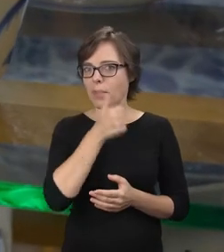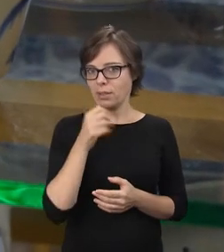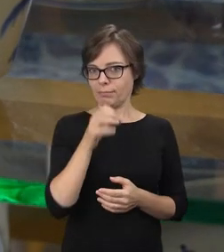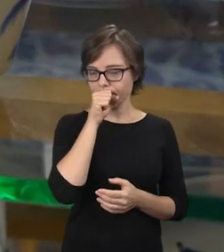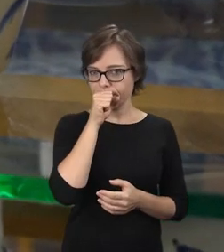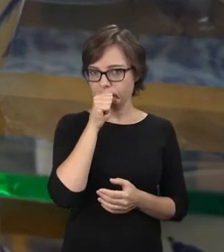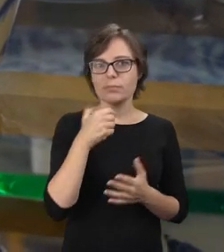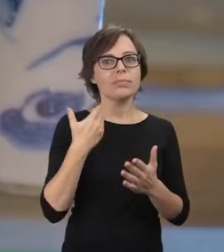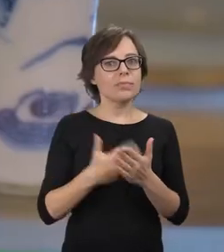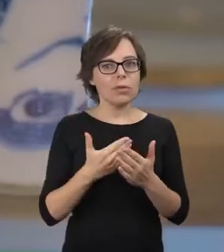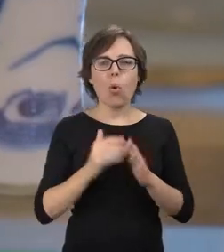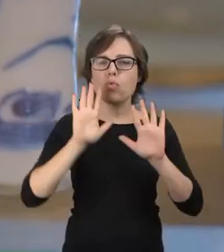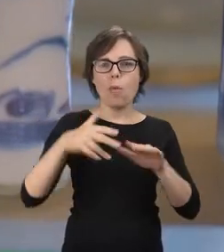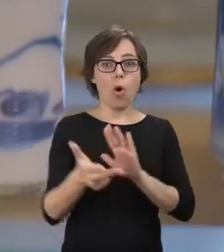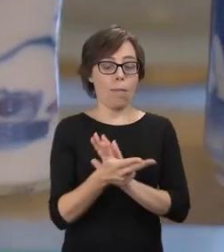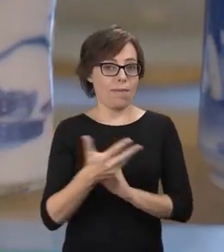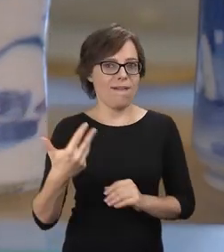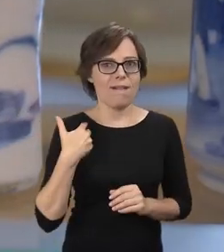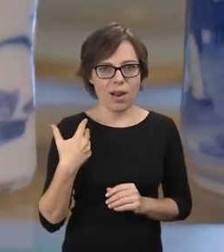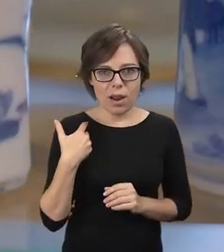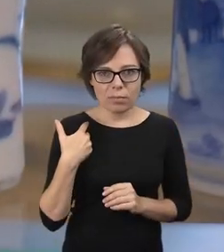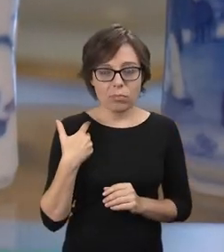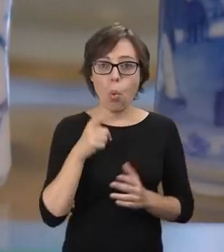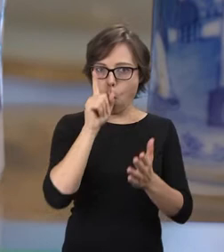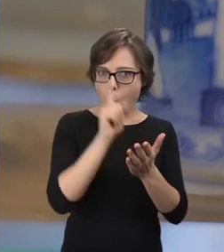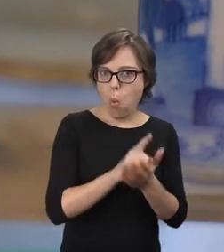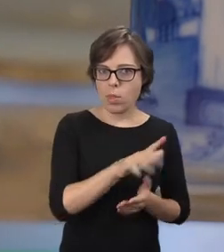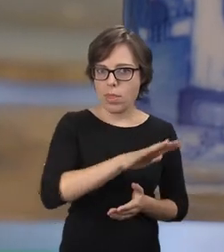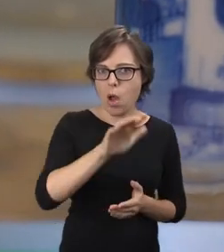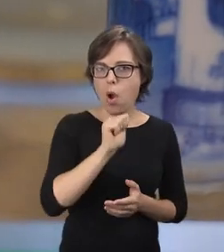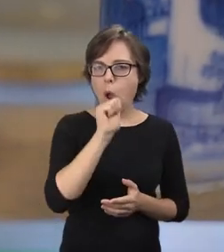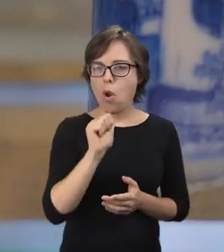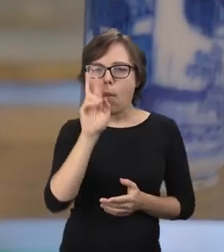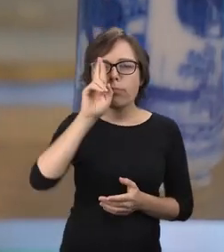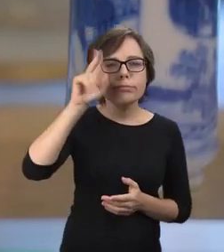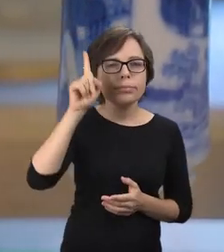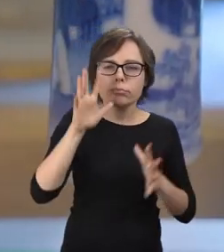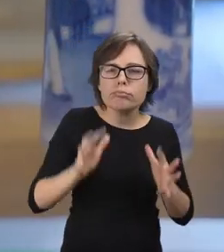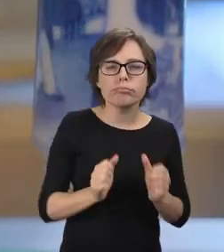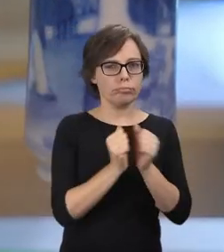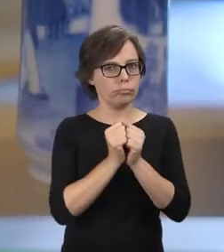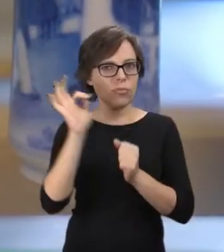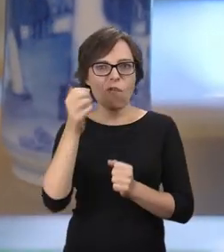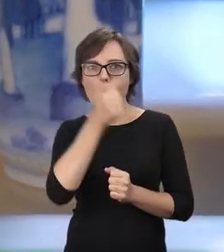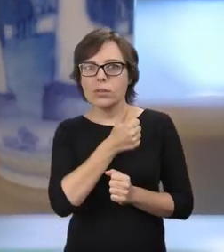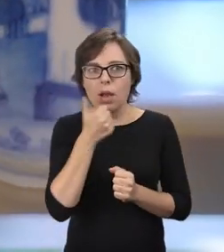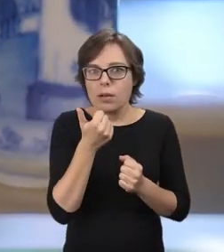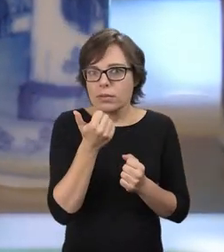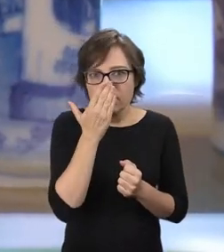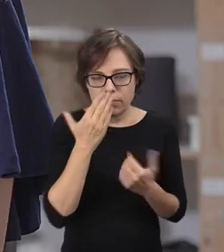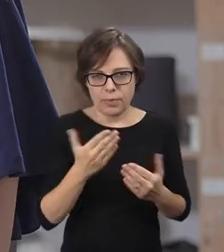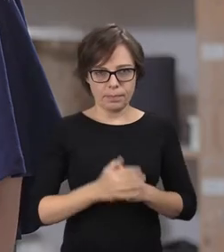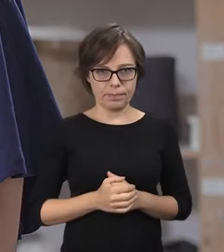strzegli tej tajemnicy, dlatego dopiero w XVIII wieku udało się Europejczykom odnaleźć ten